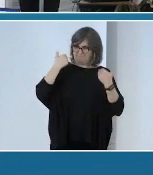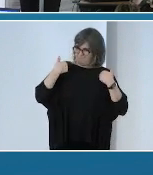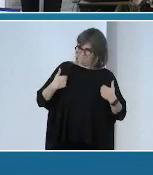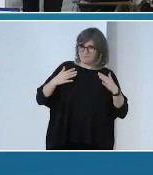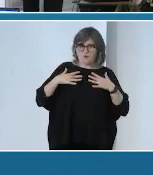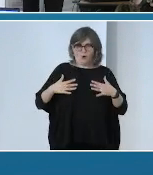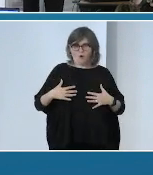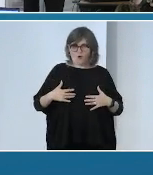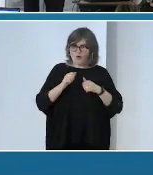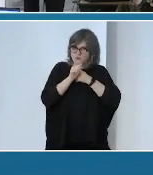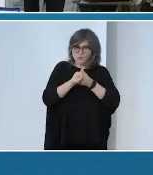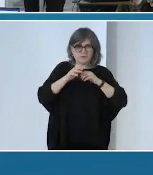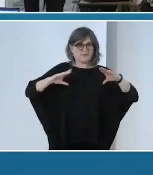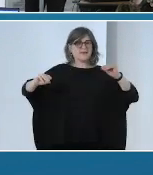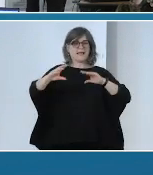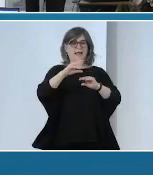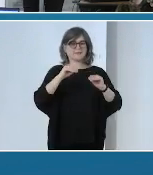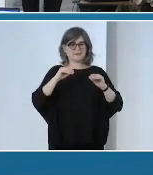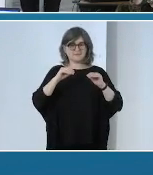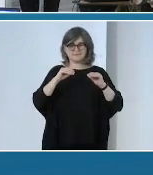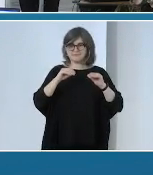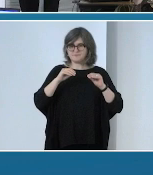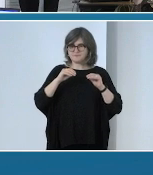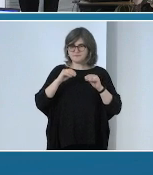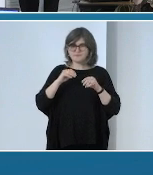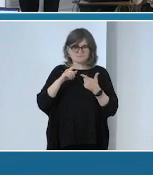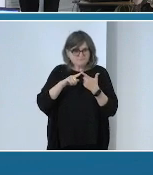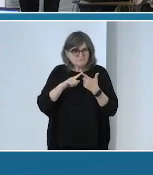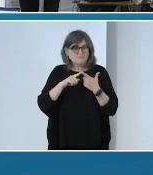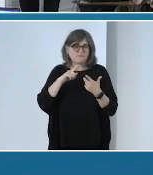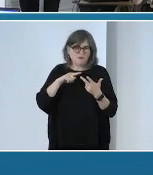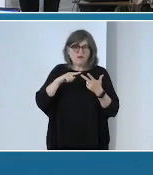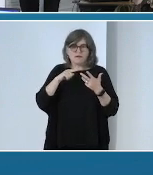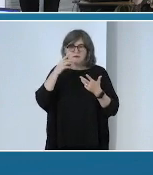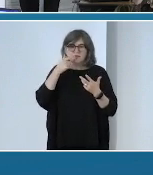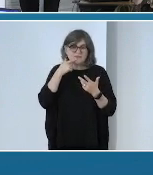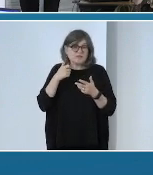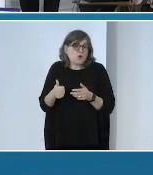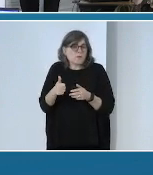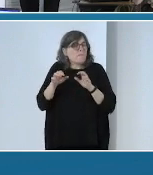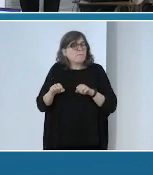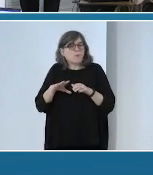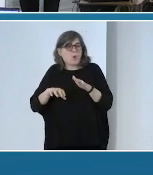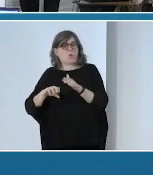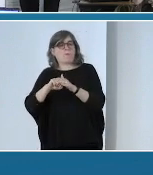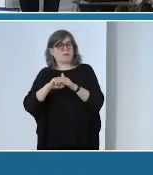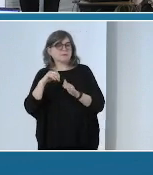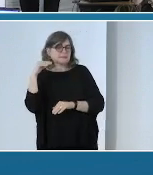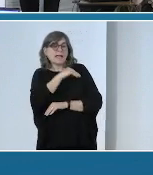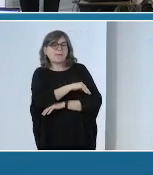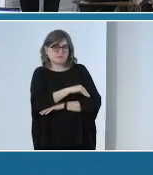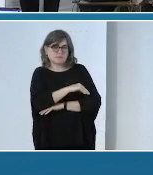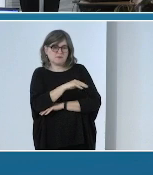dans l'espace. Voilà, quand on marche dans l'espace. Donc, il va très vite compenser, mais il va rester quand